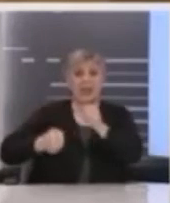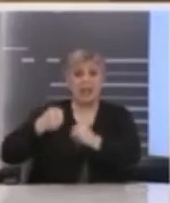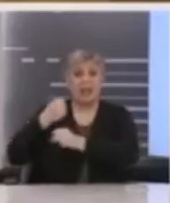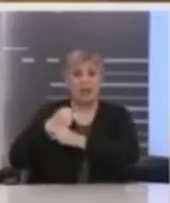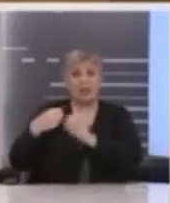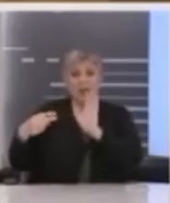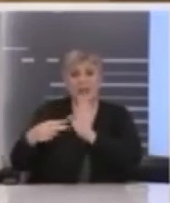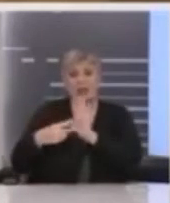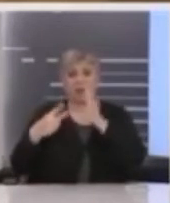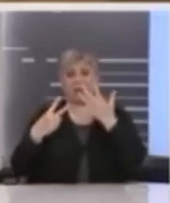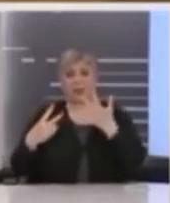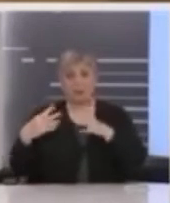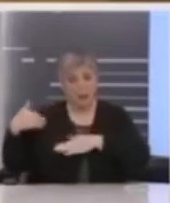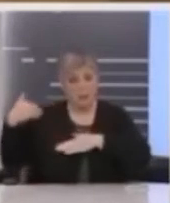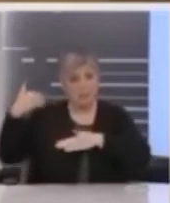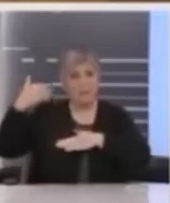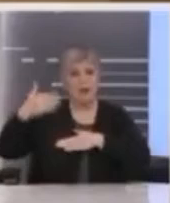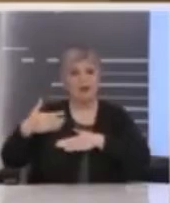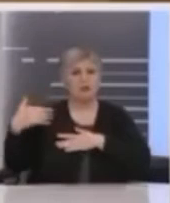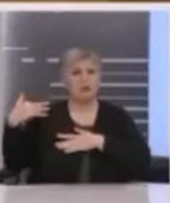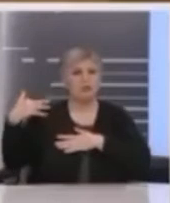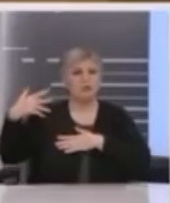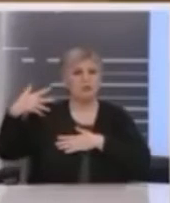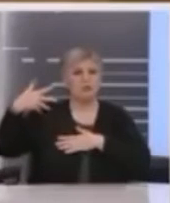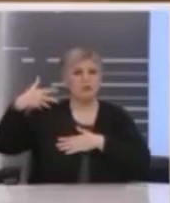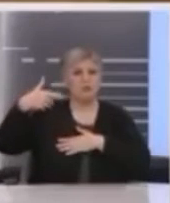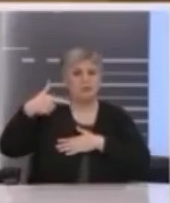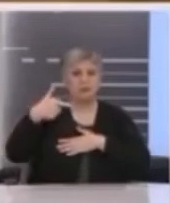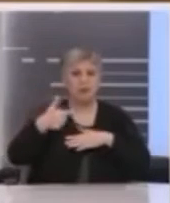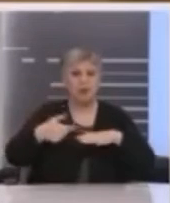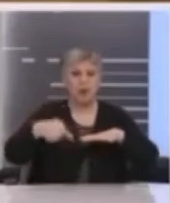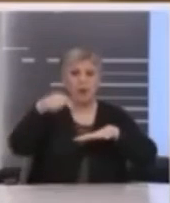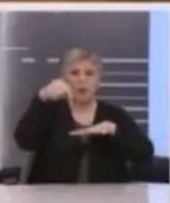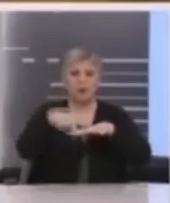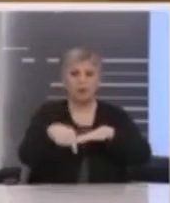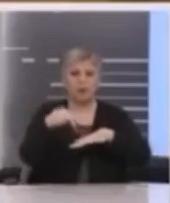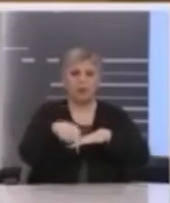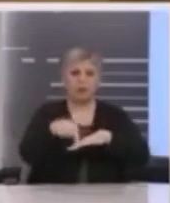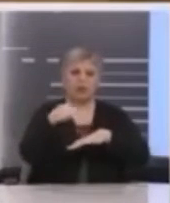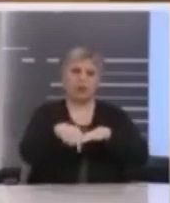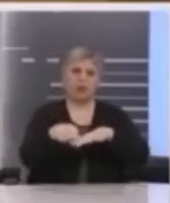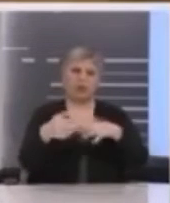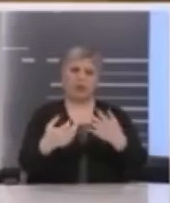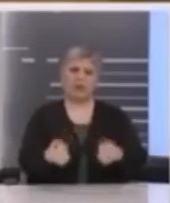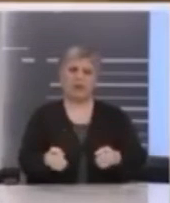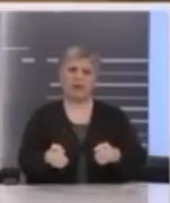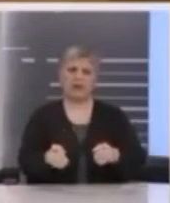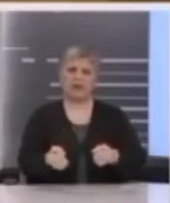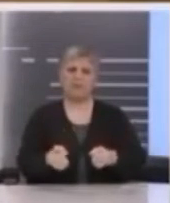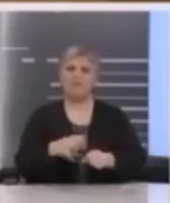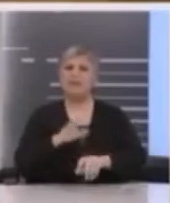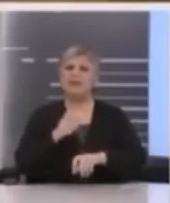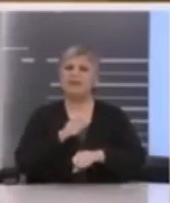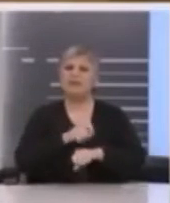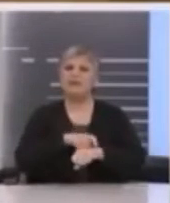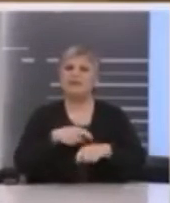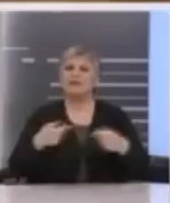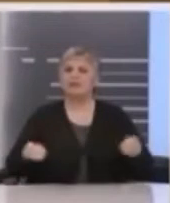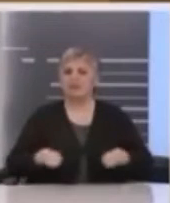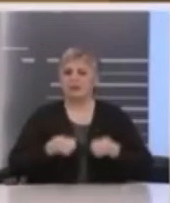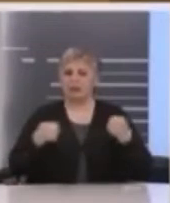2007. Άρα λοιπόν, αυτό το οποίο γίνεται στην πραγματικότητα είναι μία